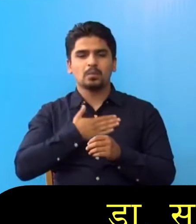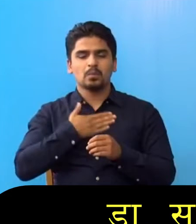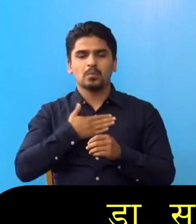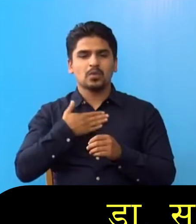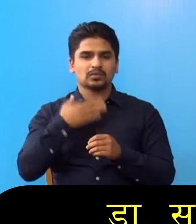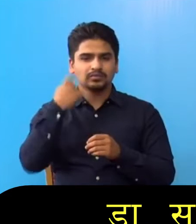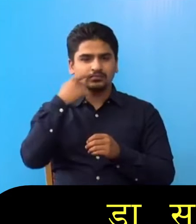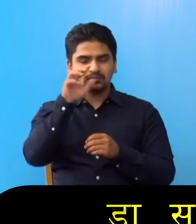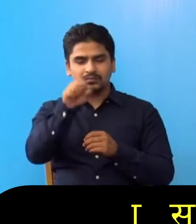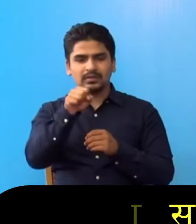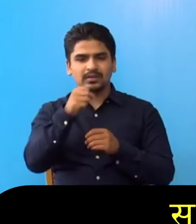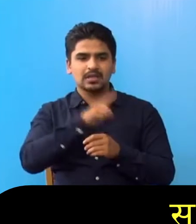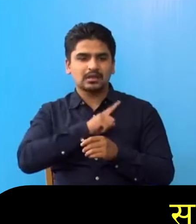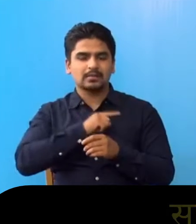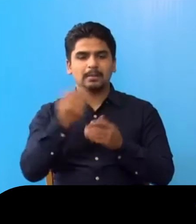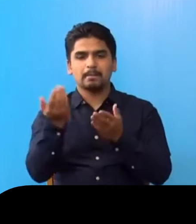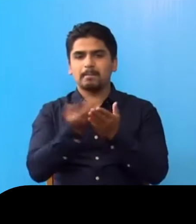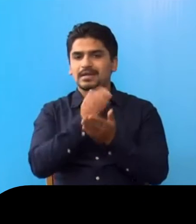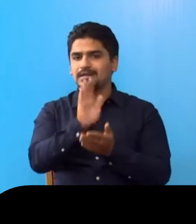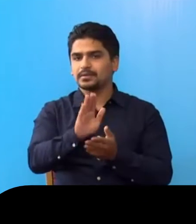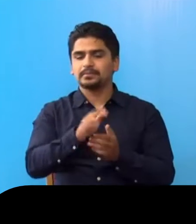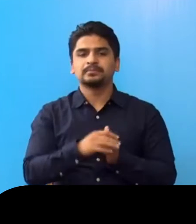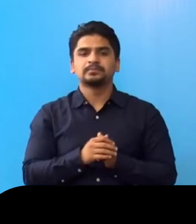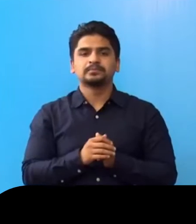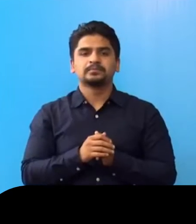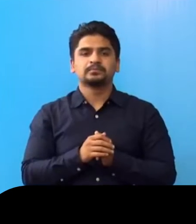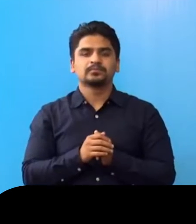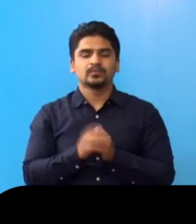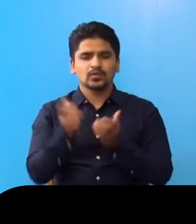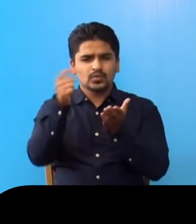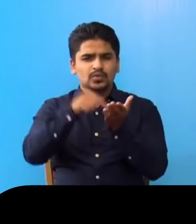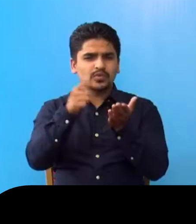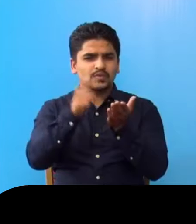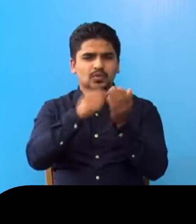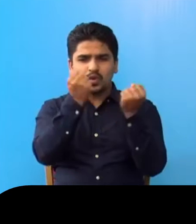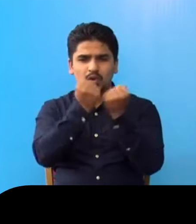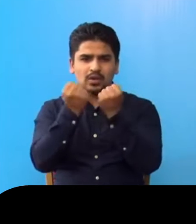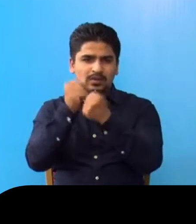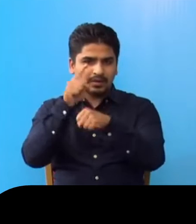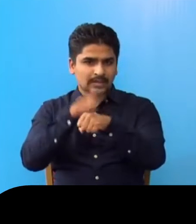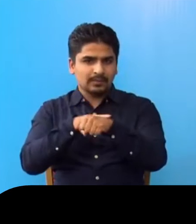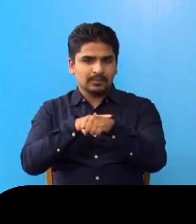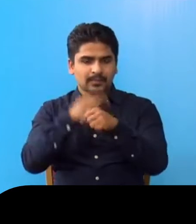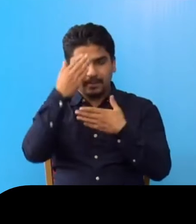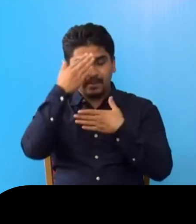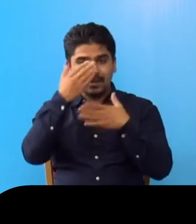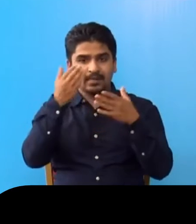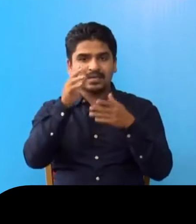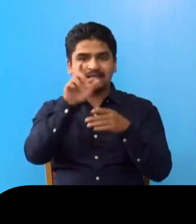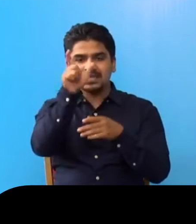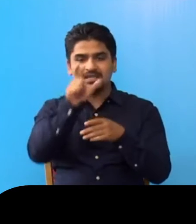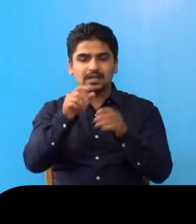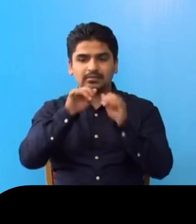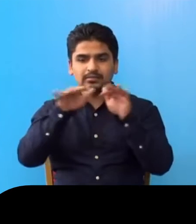त्रास रर दर मां बाची राहे को अबस्था चाहिए छाहिए छाहिए शुरू-शुरू को लगदाउन को समय जुन्विलामा महामारी इतली मा